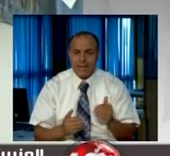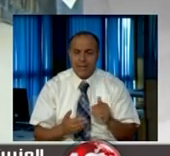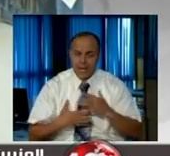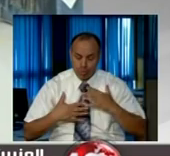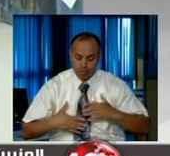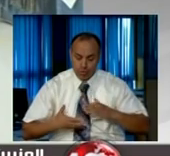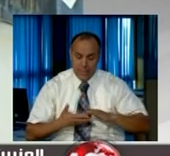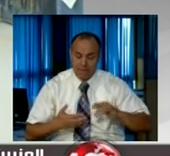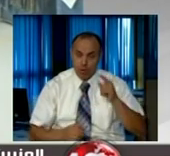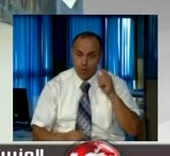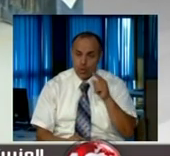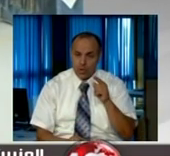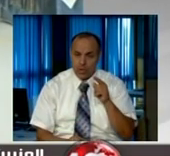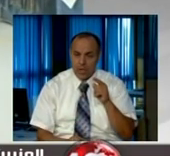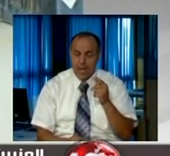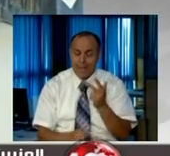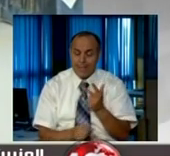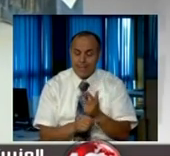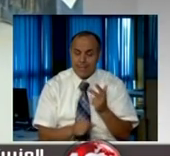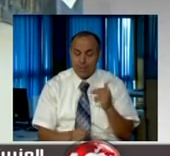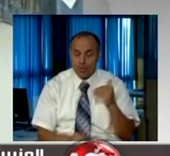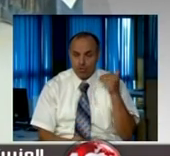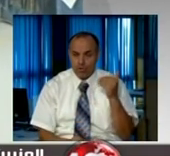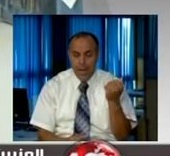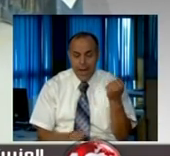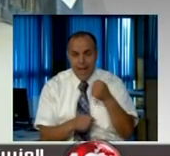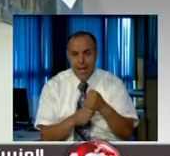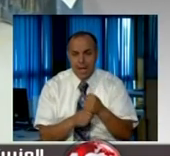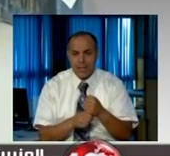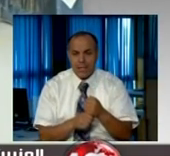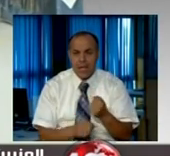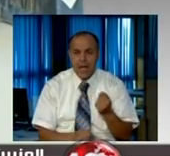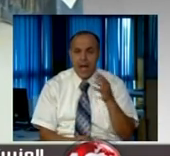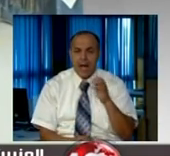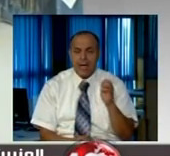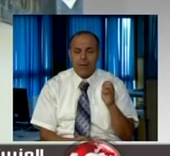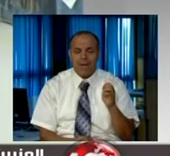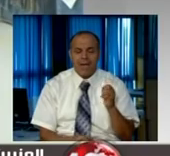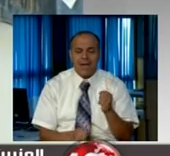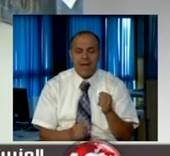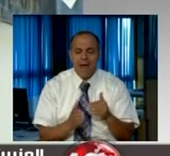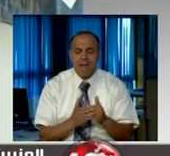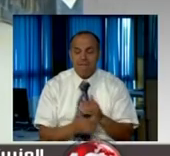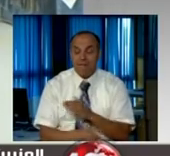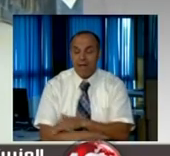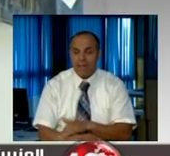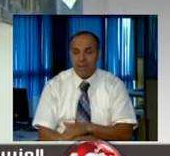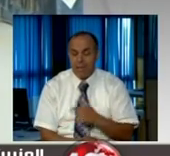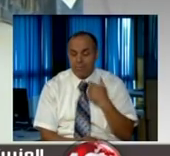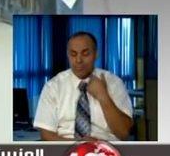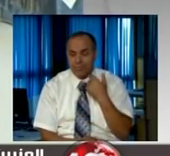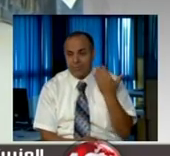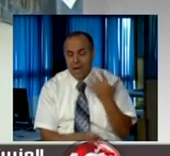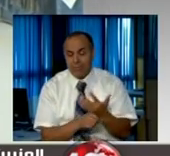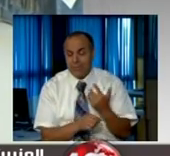النسيج في تونس على مدى 3 سنوات القادمة إحداث ما لا يقل عن 40,000 موطن شهر اللي خسرناهم احنا